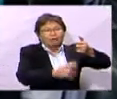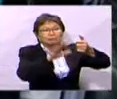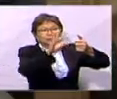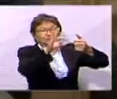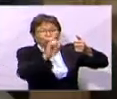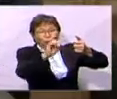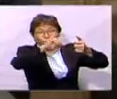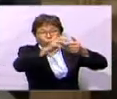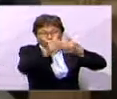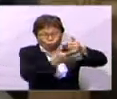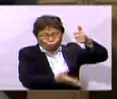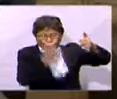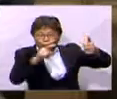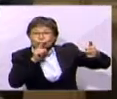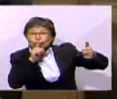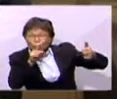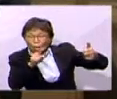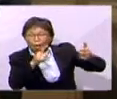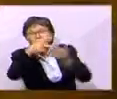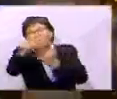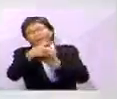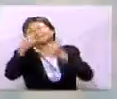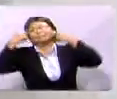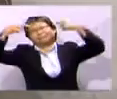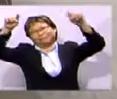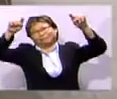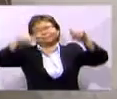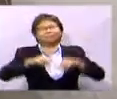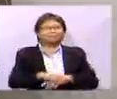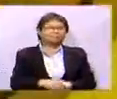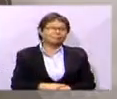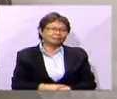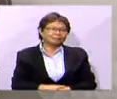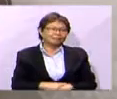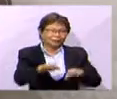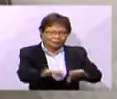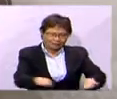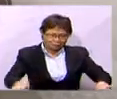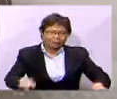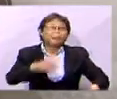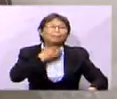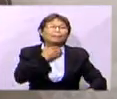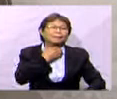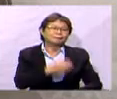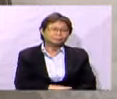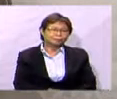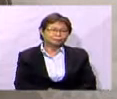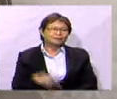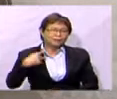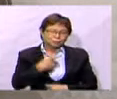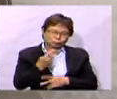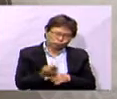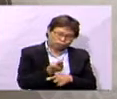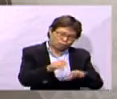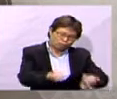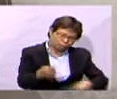untuk memastikan program itu mencapai matlamatnya. Mereka adalah anak-anak Perak satu dan mereka kita ingin latih mereka